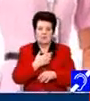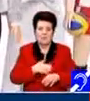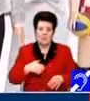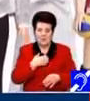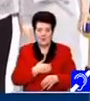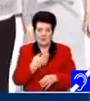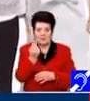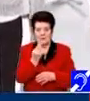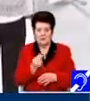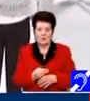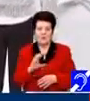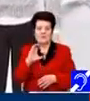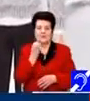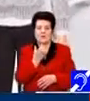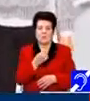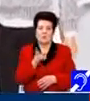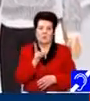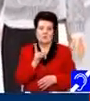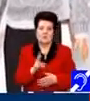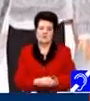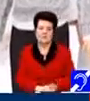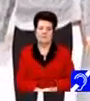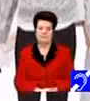importanți pictori ai secolului 20.